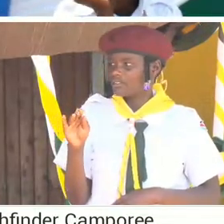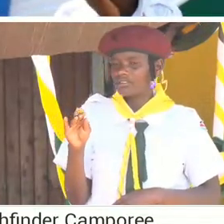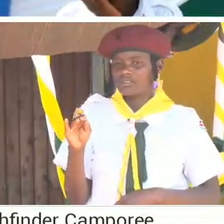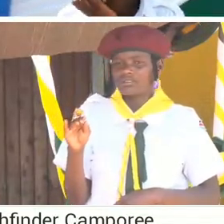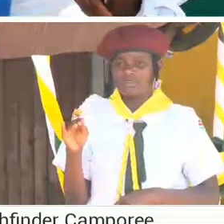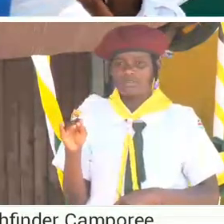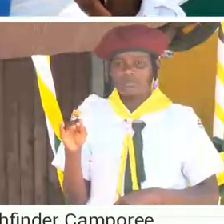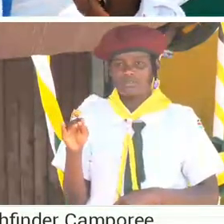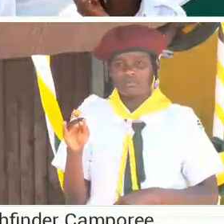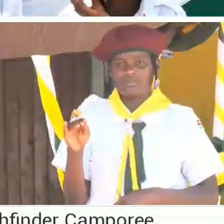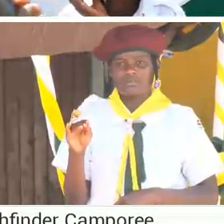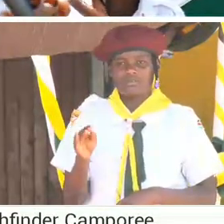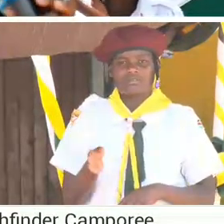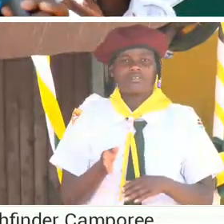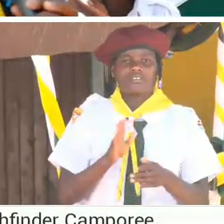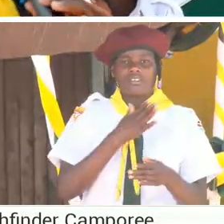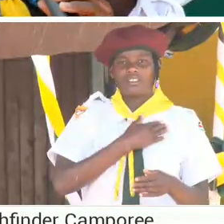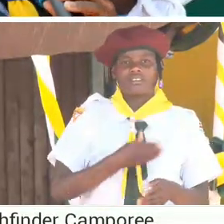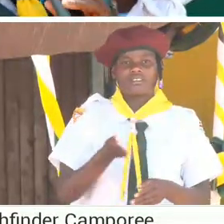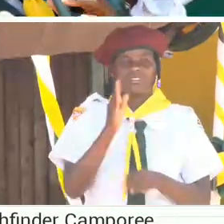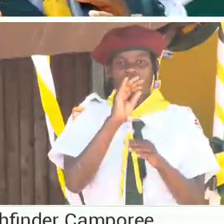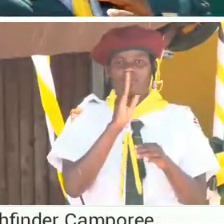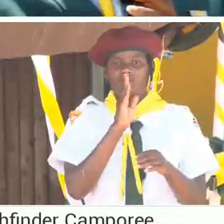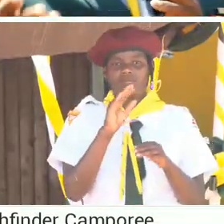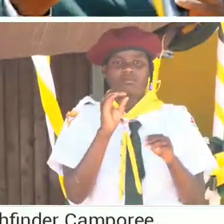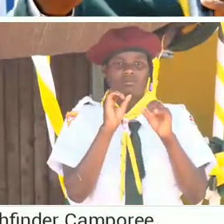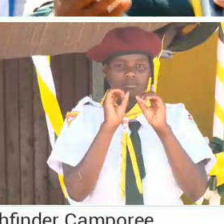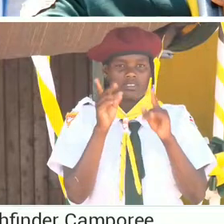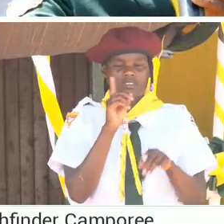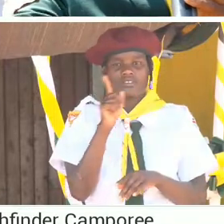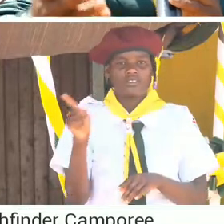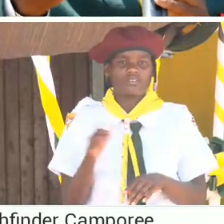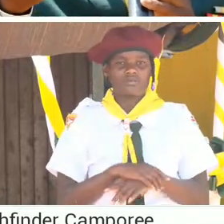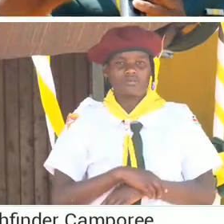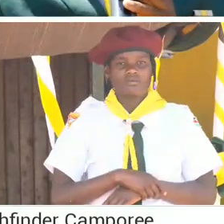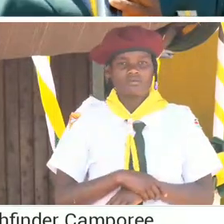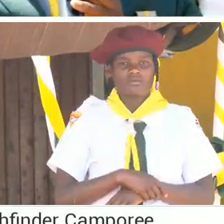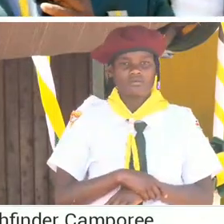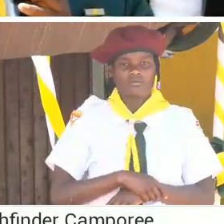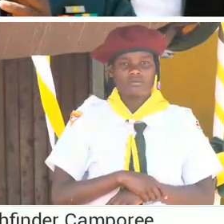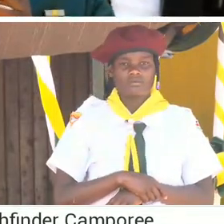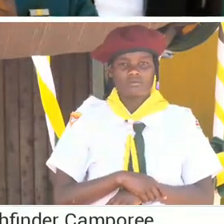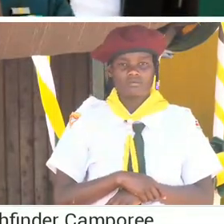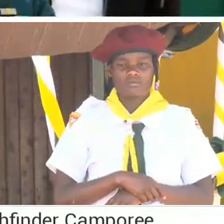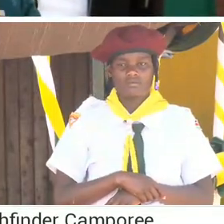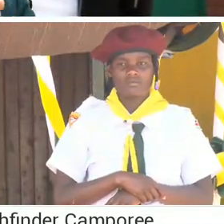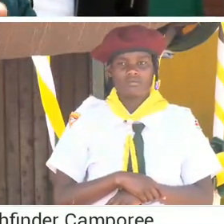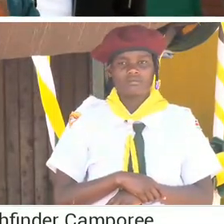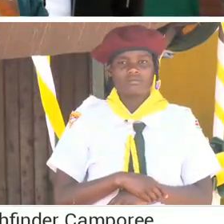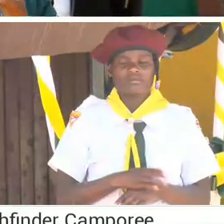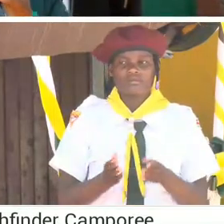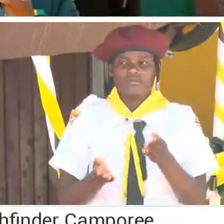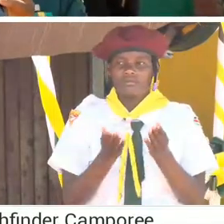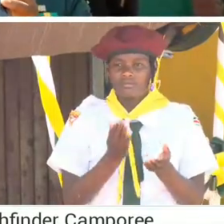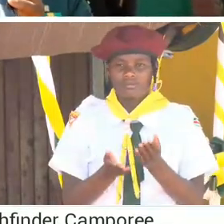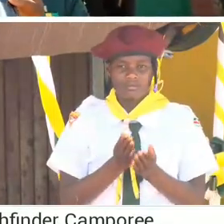Na Bwana atakubariki. Lakini pia watu wa mtandao wataweka namba za simu hapo. Pengine utashindwa kabisa